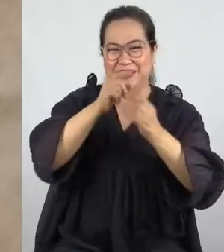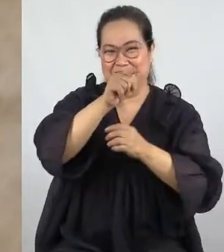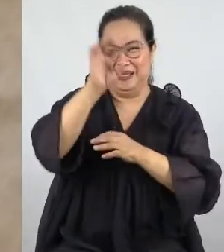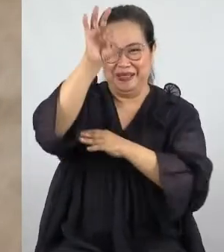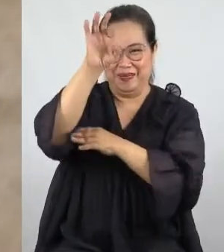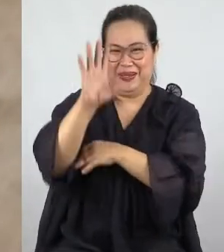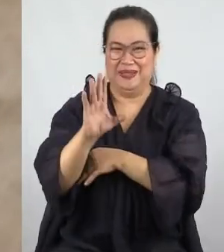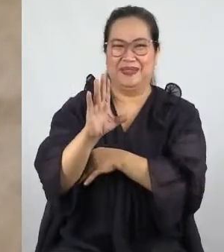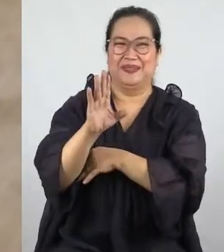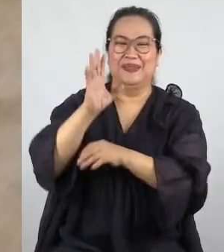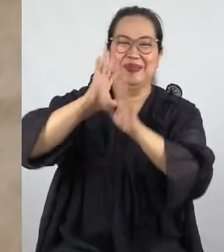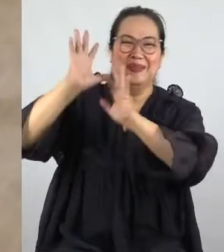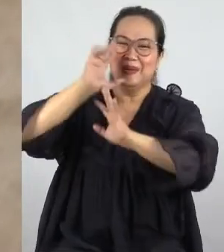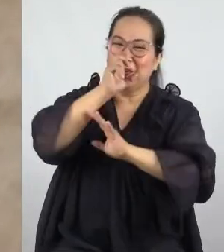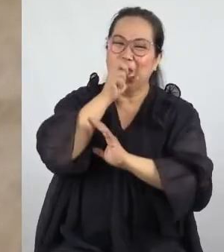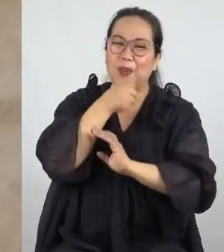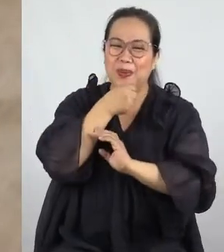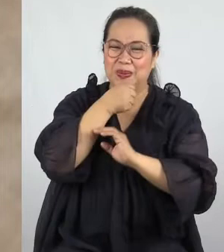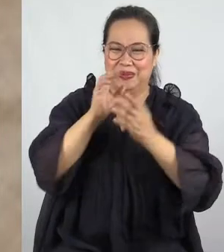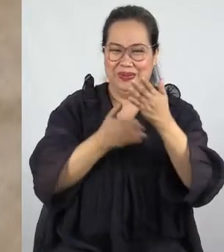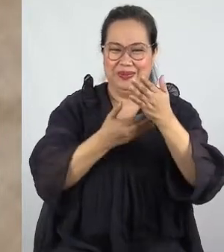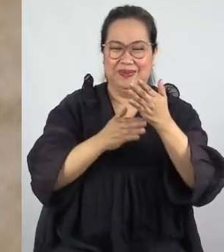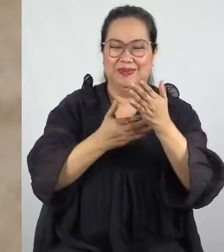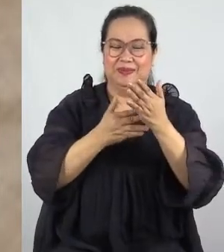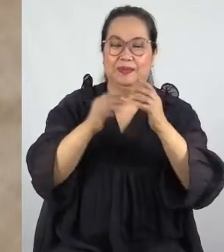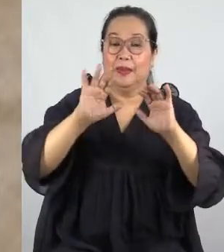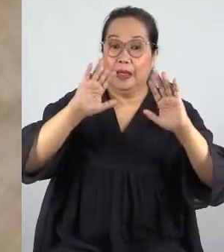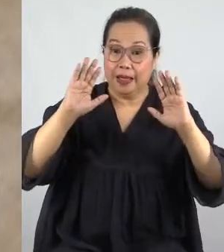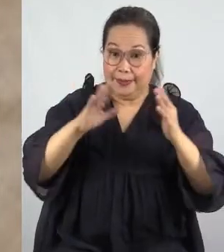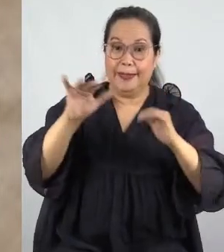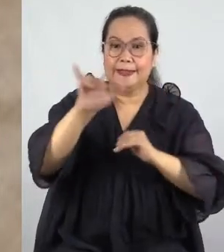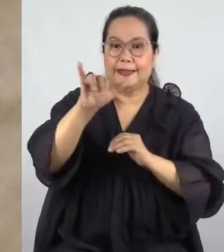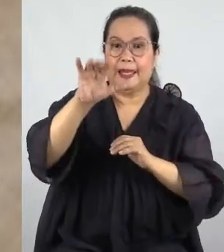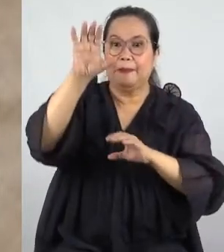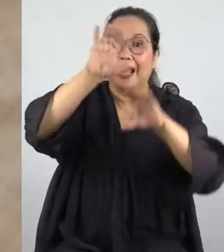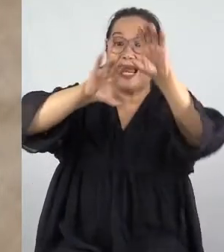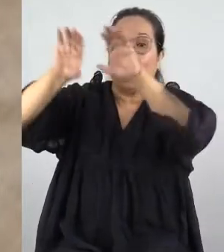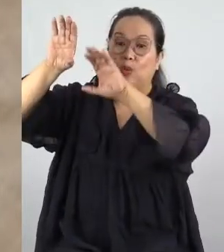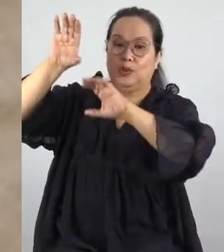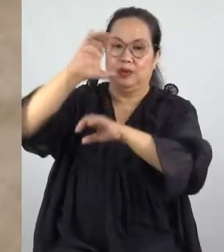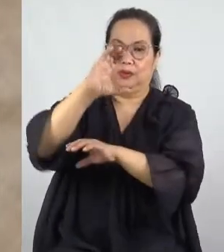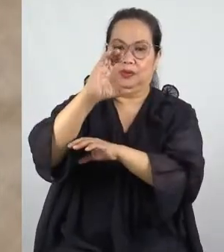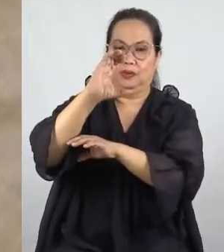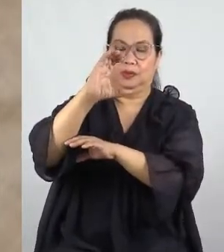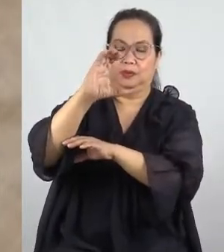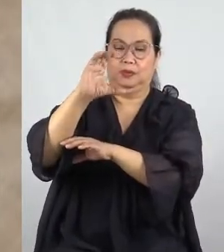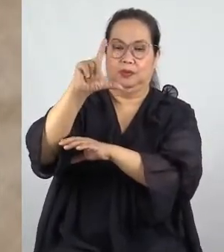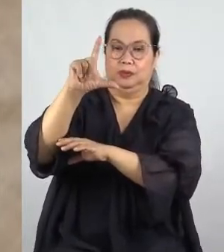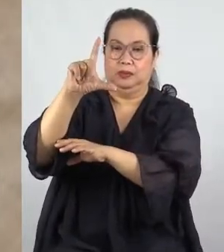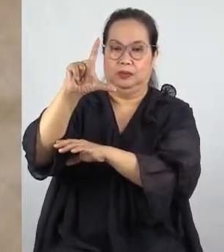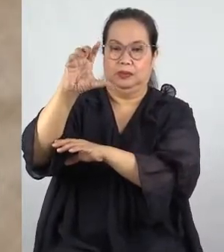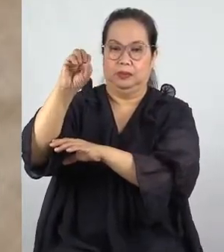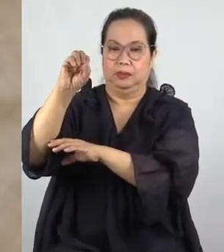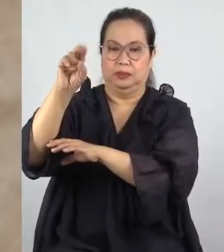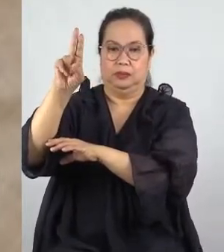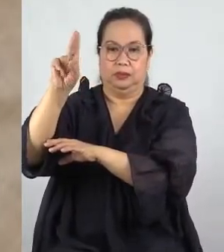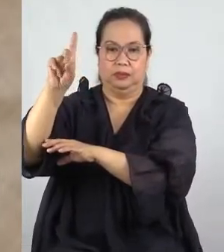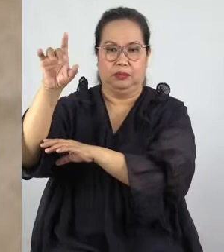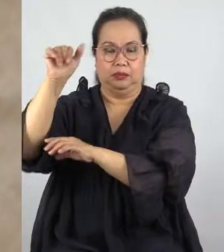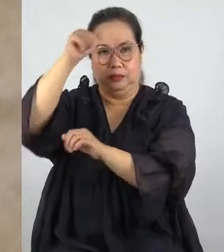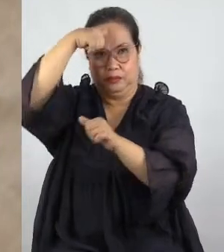No? Pero sila ay clouds. Dapat nating tignan. Dapat nating balikan. Dapat nating